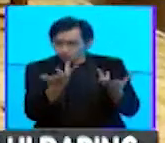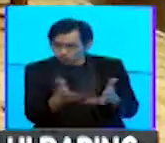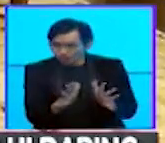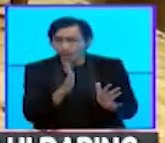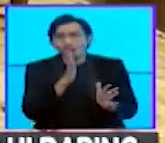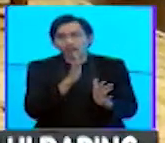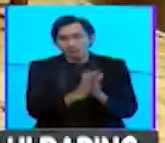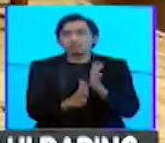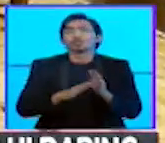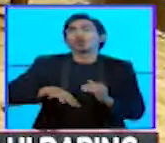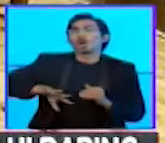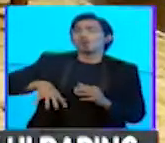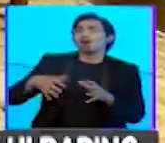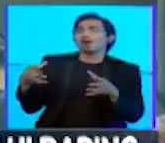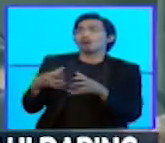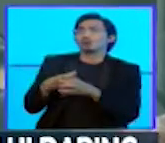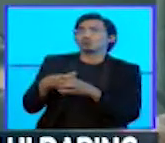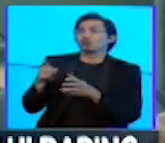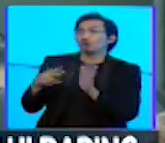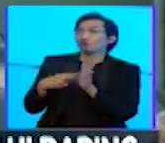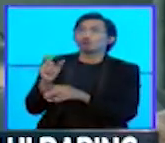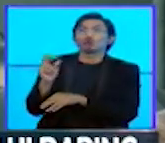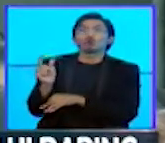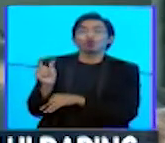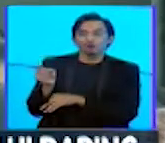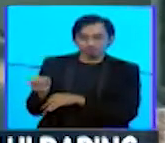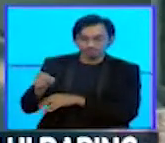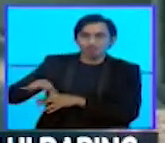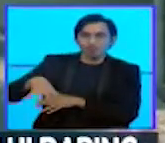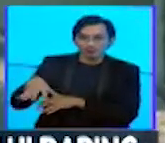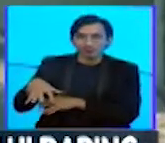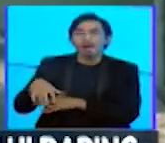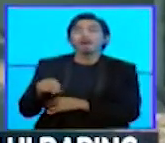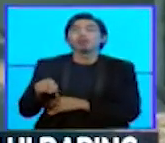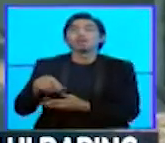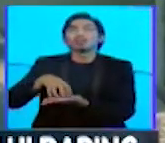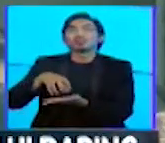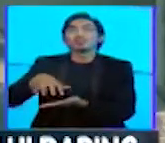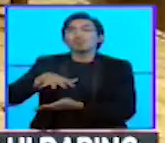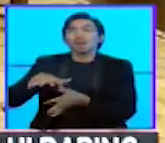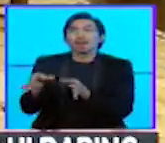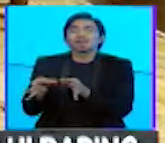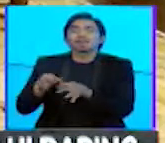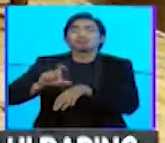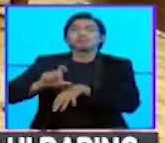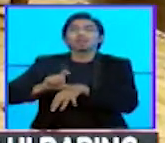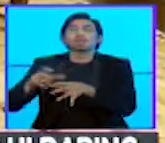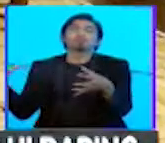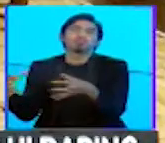bersama keluarganya Nur, di Mbak Nur ada di masjid itu keluarga besarnya kumpul semua